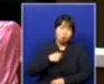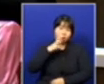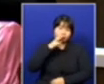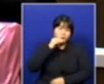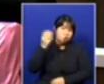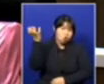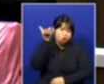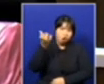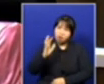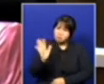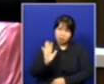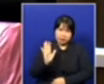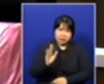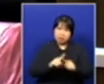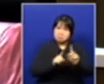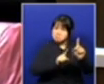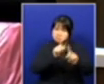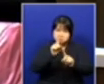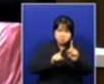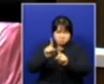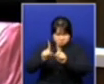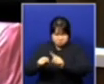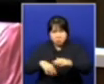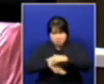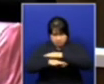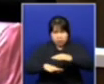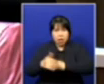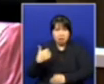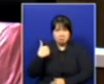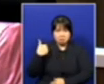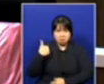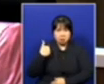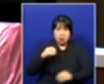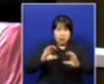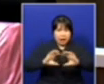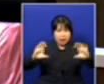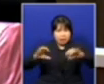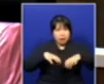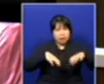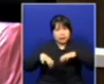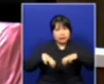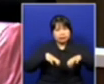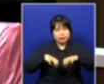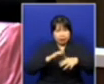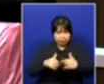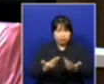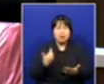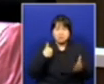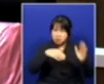ประธานครับมันมีสถิติทุกอย่างที่บอกให้กับพี่น้องประชาชนทราบว่ารัฐบาลท่านบริหารราชการแผ่นดินอย่างไร